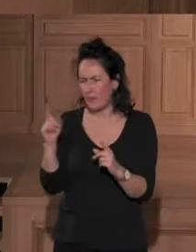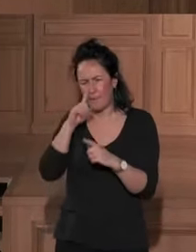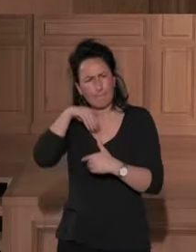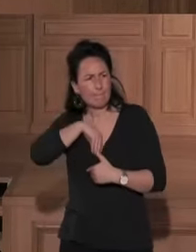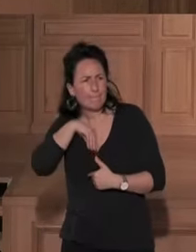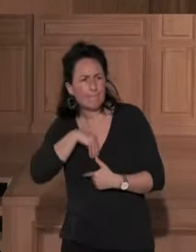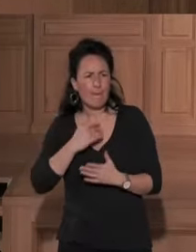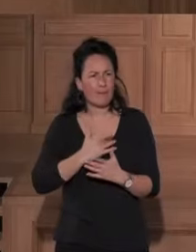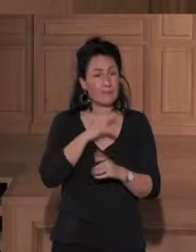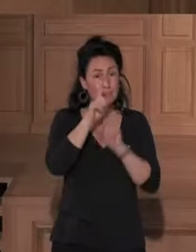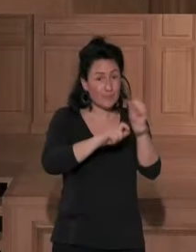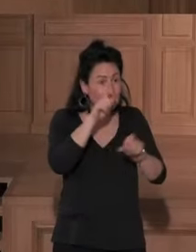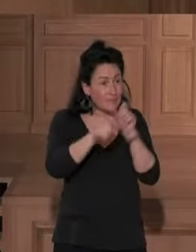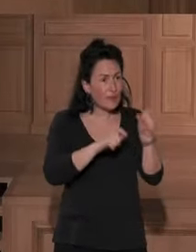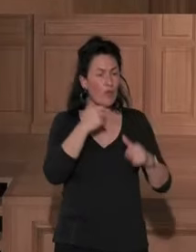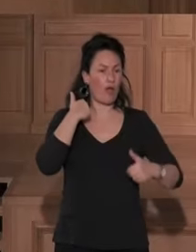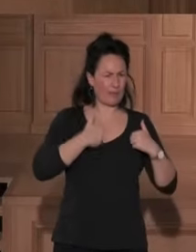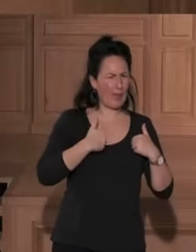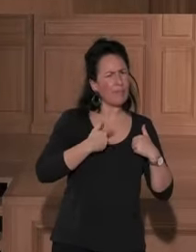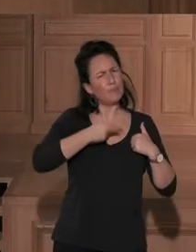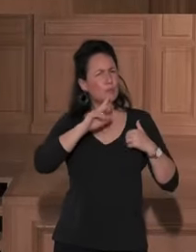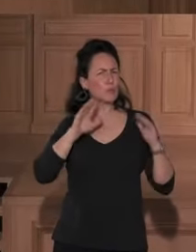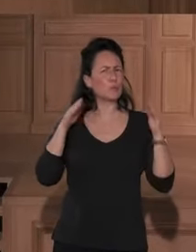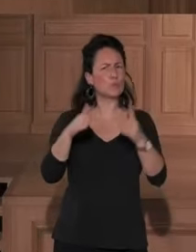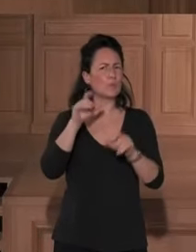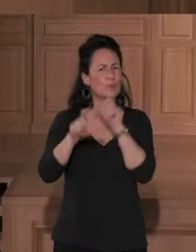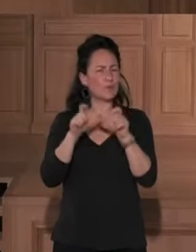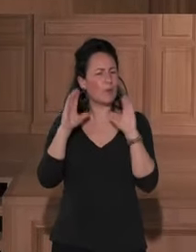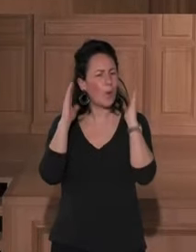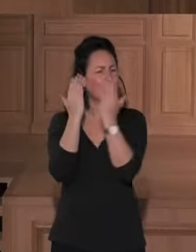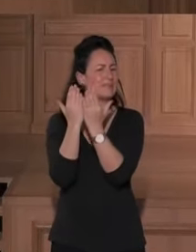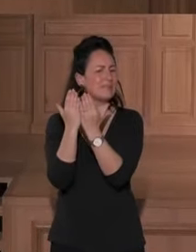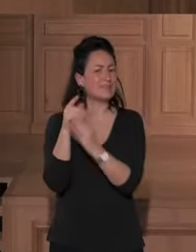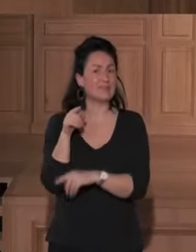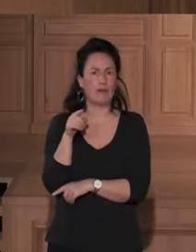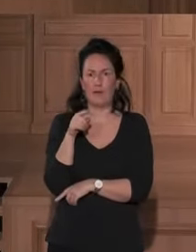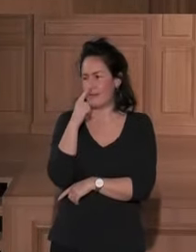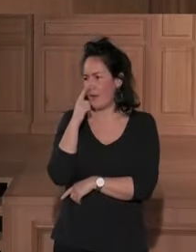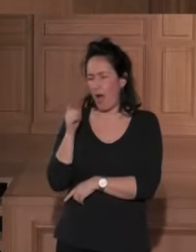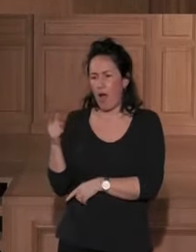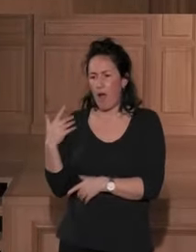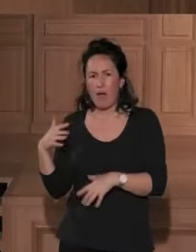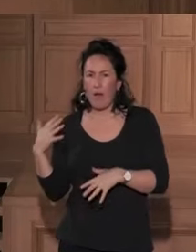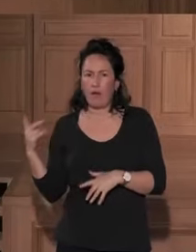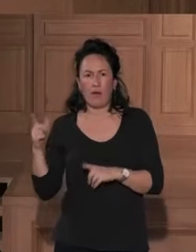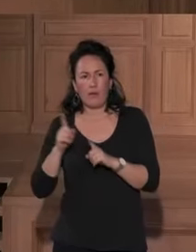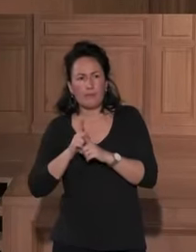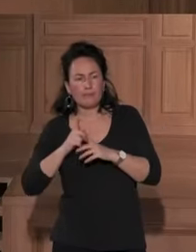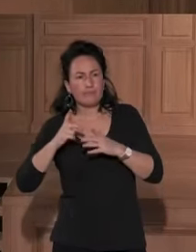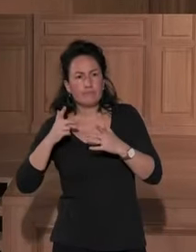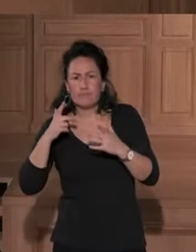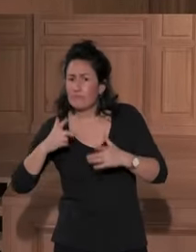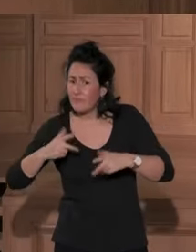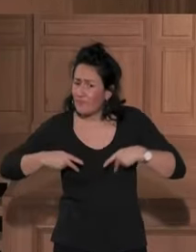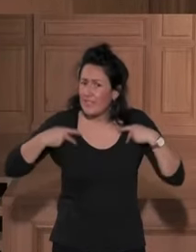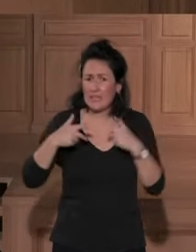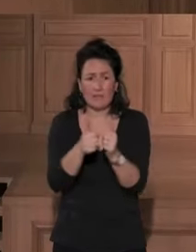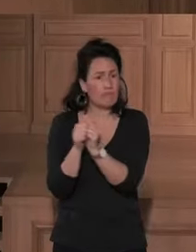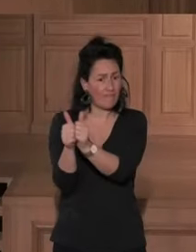porteuses de handicap et notamment les personnes autistes. C'est elles qui sont vos héros, j'allais dire, avec qui vous partagez la